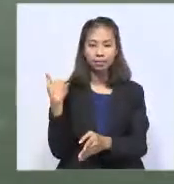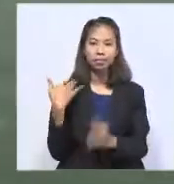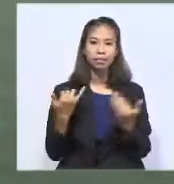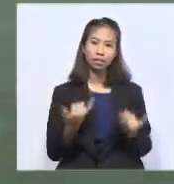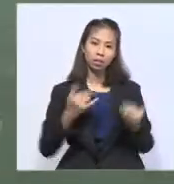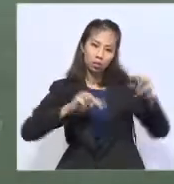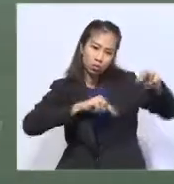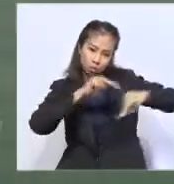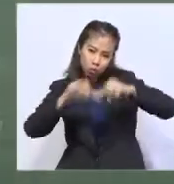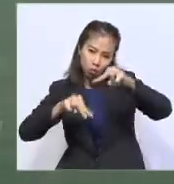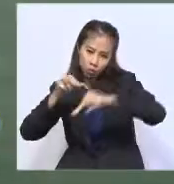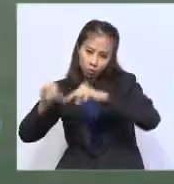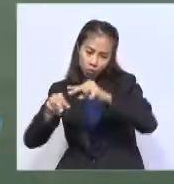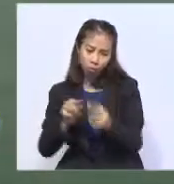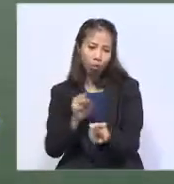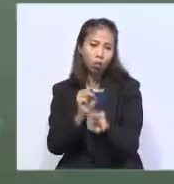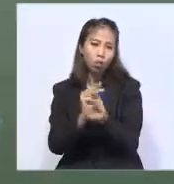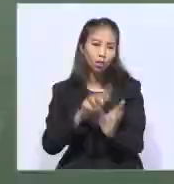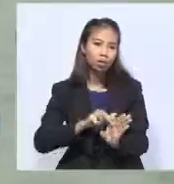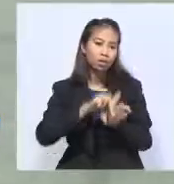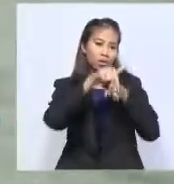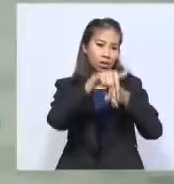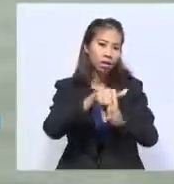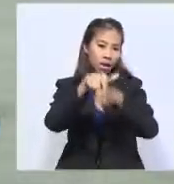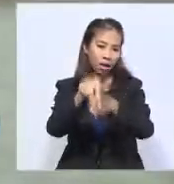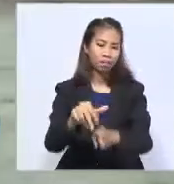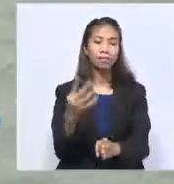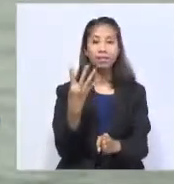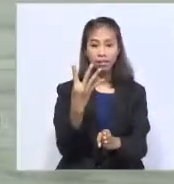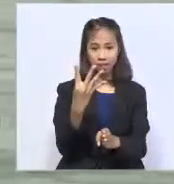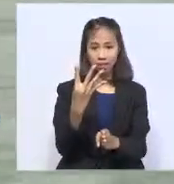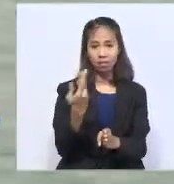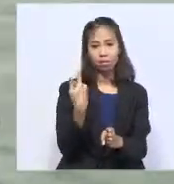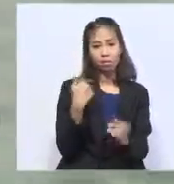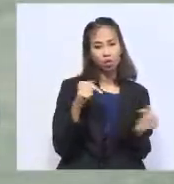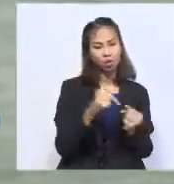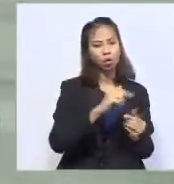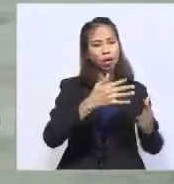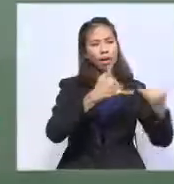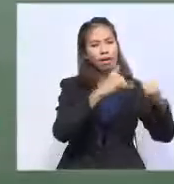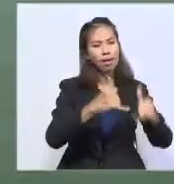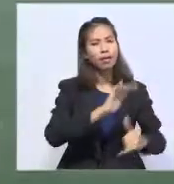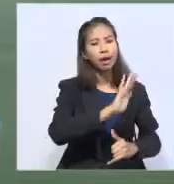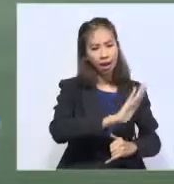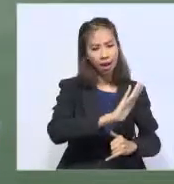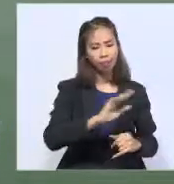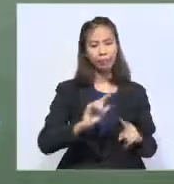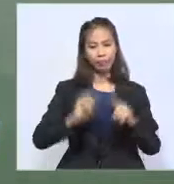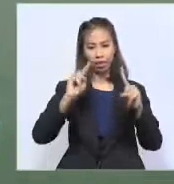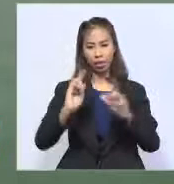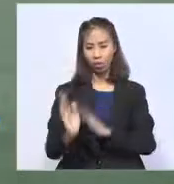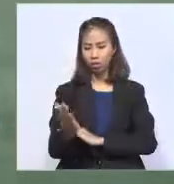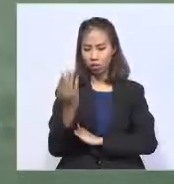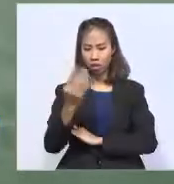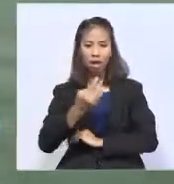การสำรวจพื้นที่นี้พบฉลามหัวบาดจำนวน4ตัวในพื้นที่ห้ามเล่นน้ำของนักท่องเที่ยวโดยในช่วงเช้าที่ผ่านมากรมท